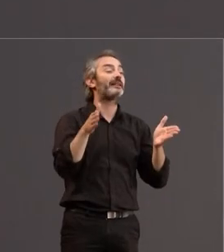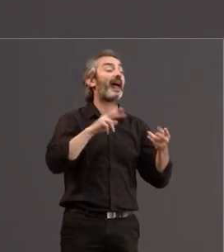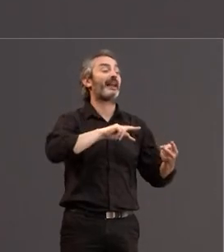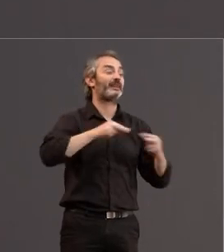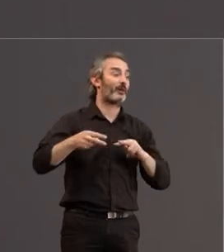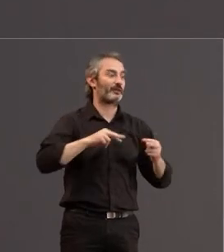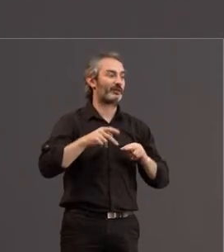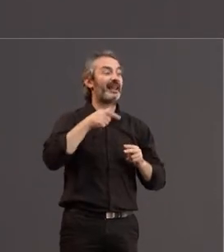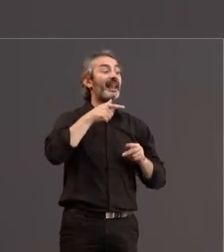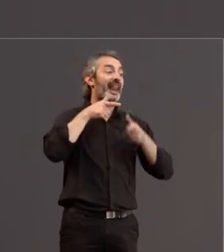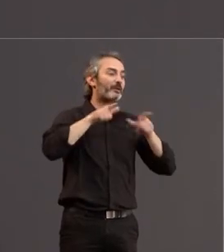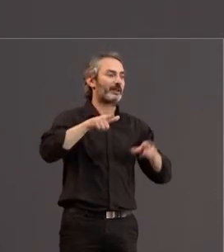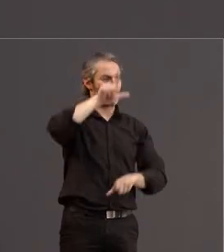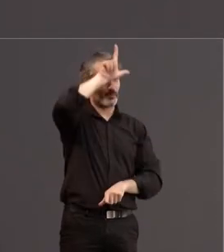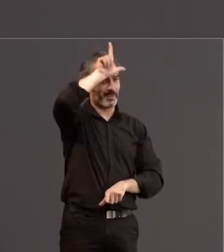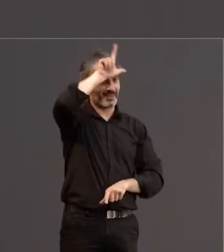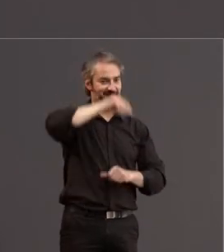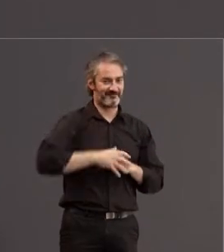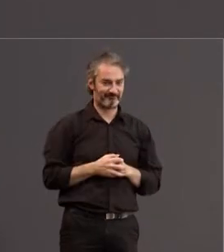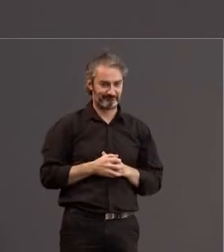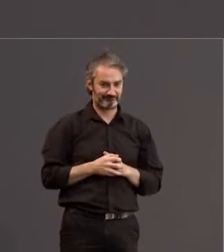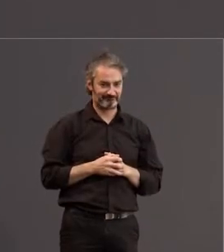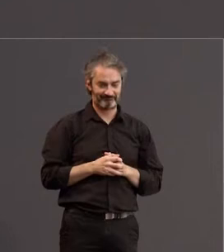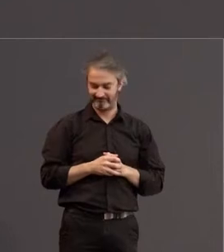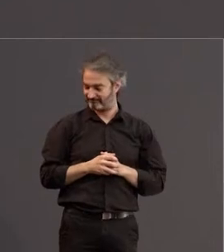traductors i lingüistes novells.